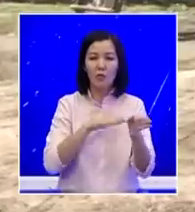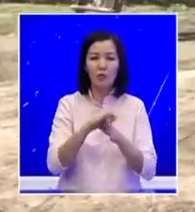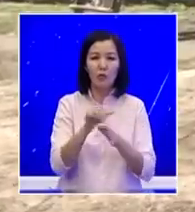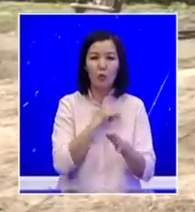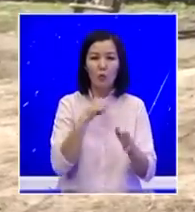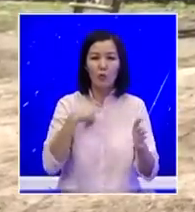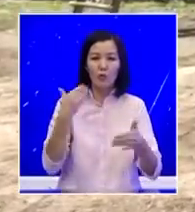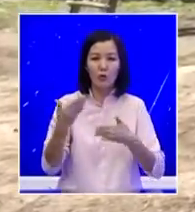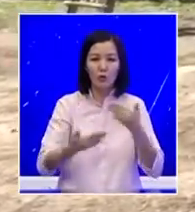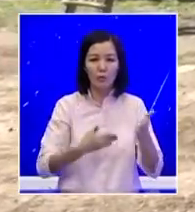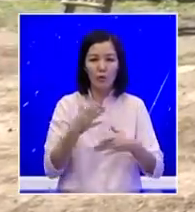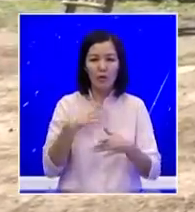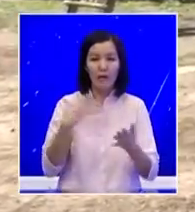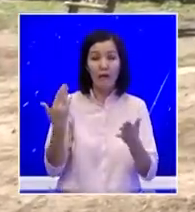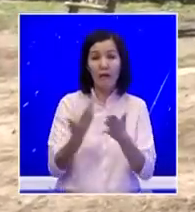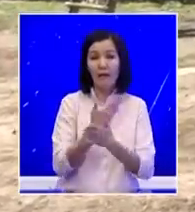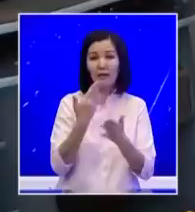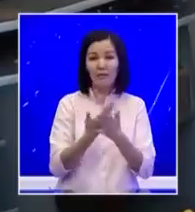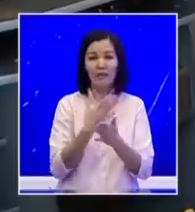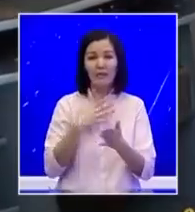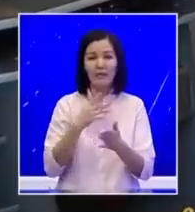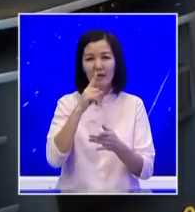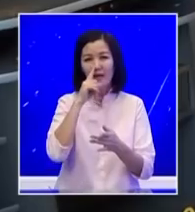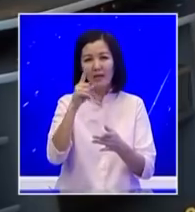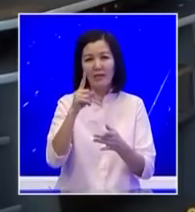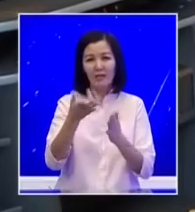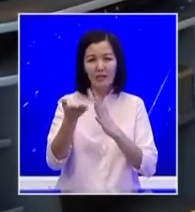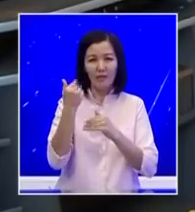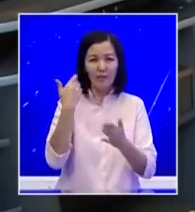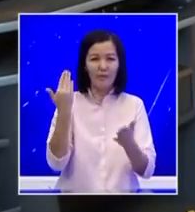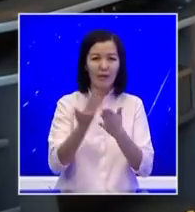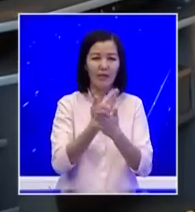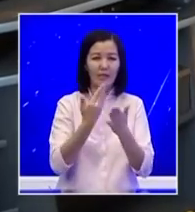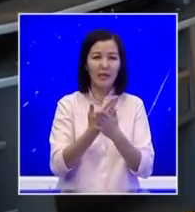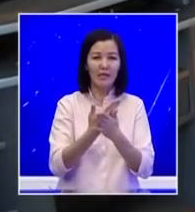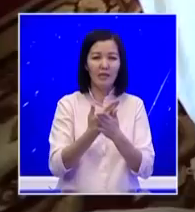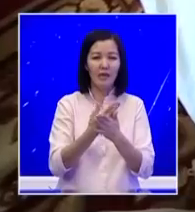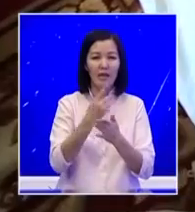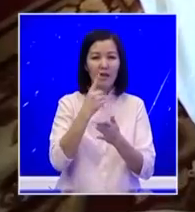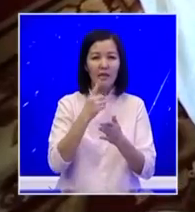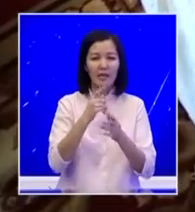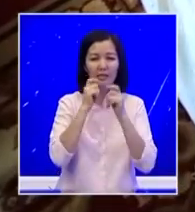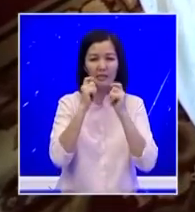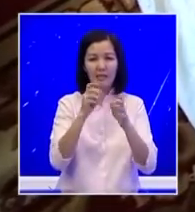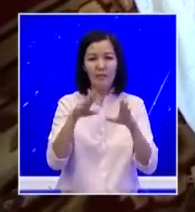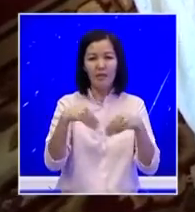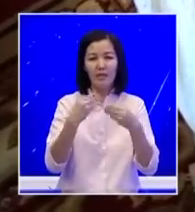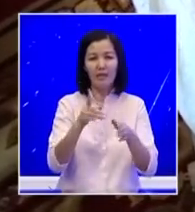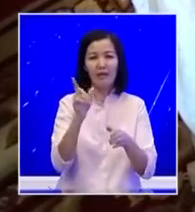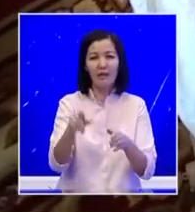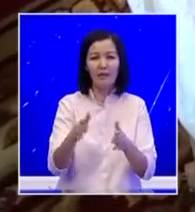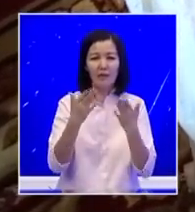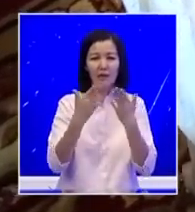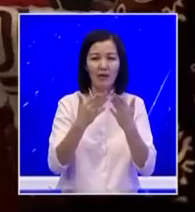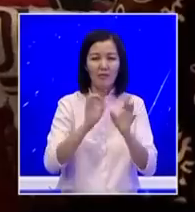тұрады. Сөзі де тың. Әңгімелесе қалсаң, әрден тартып, беріден қайырып баппен сөйлейді. Алыстан жолданған аманатты жеткізгендерге ақ